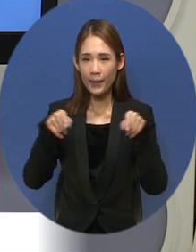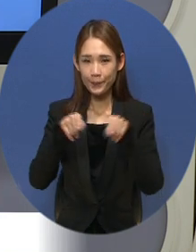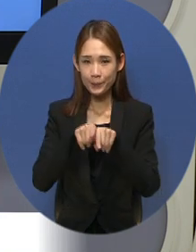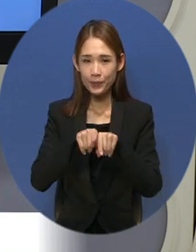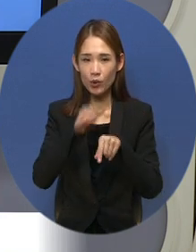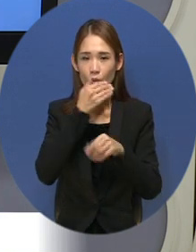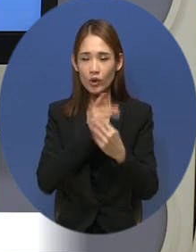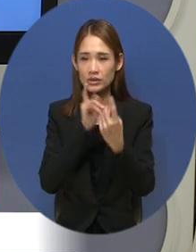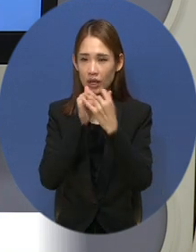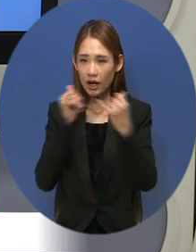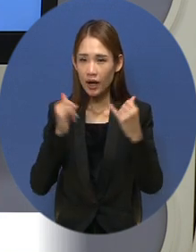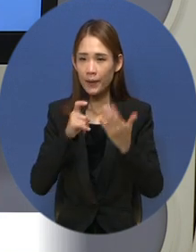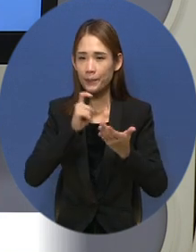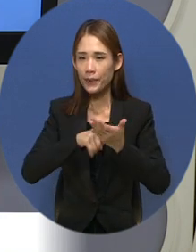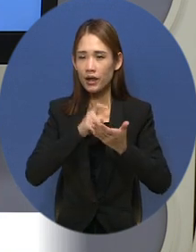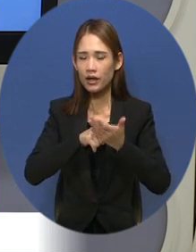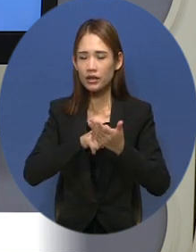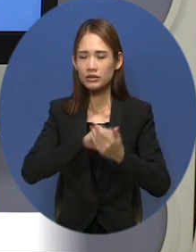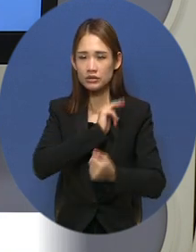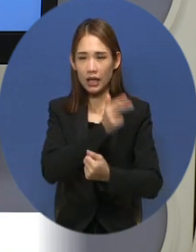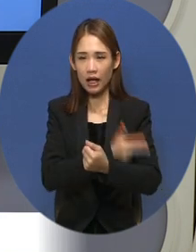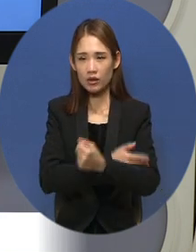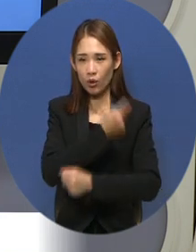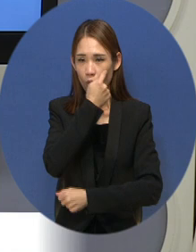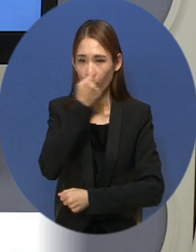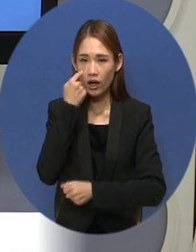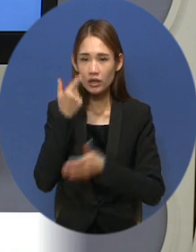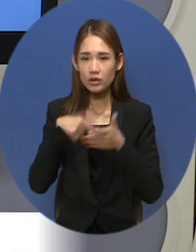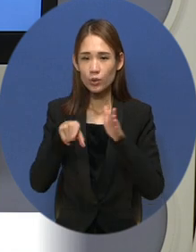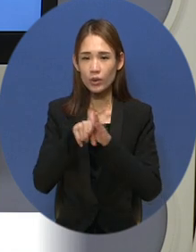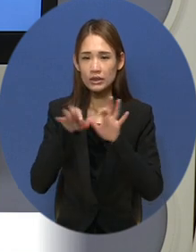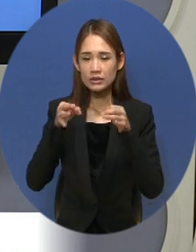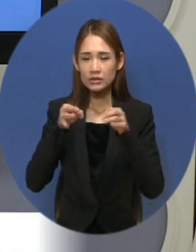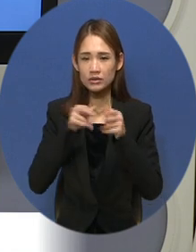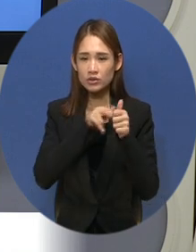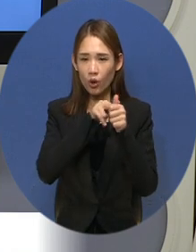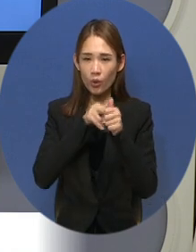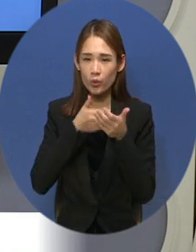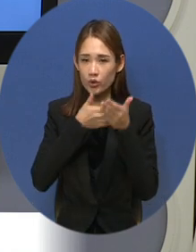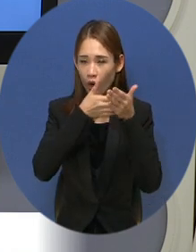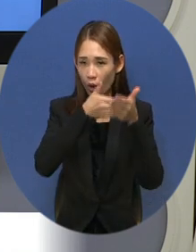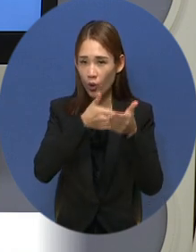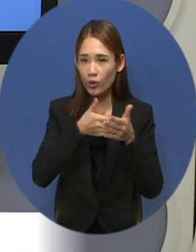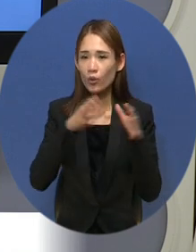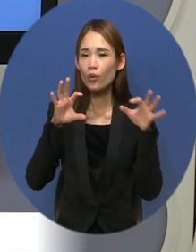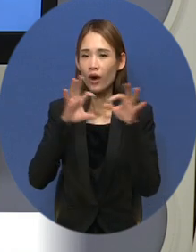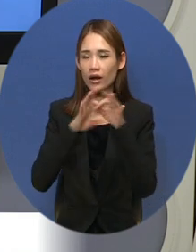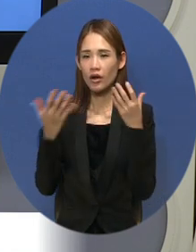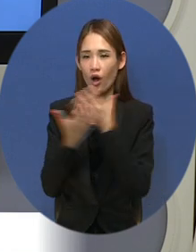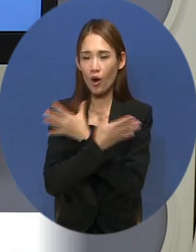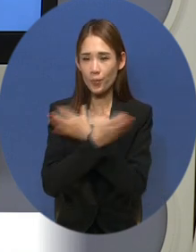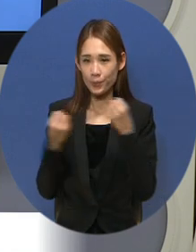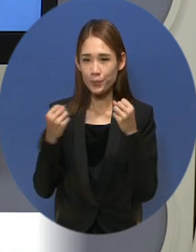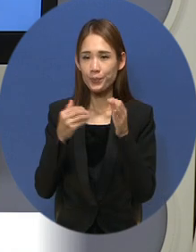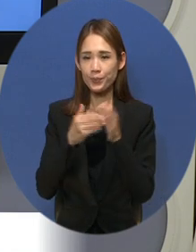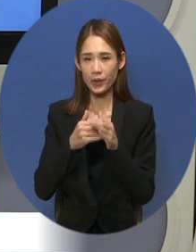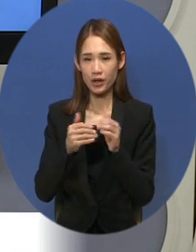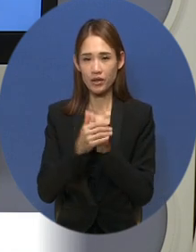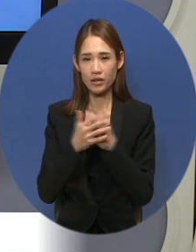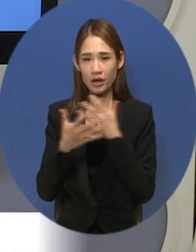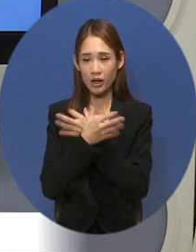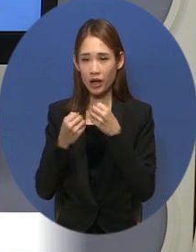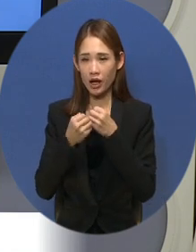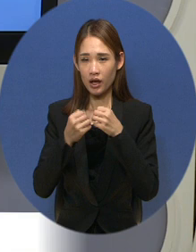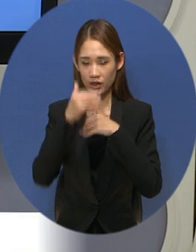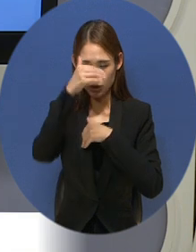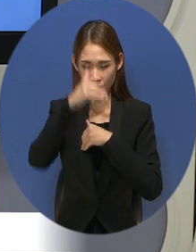신속한 자격 확인을 위해 금융정보 요구 제공에 관한 업무협약을 체결했습니다 이날 체결된